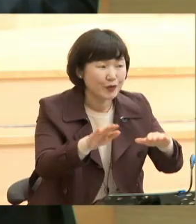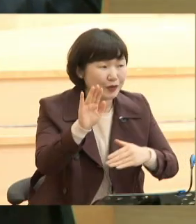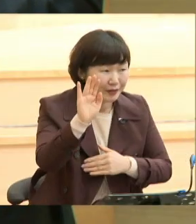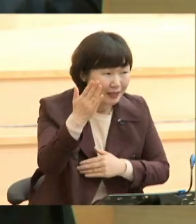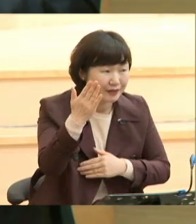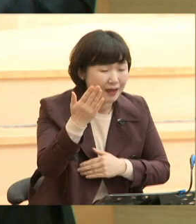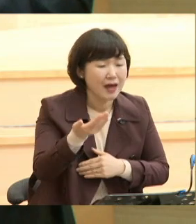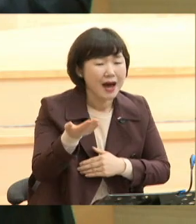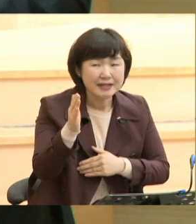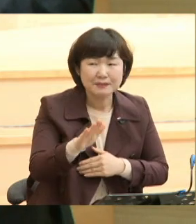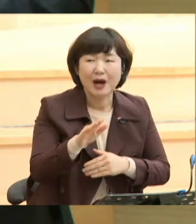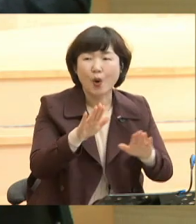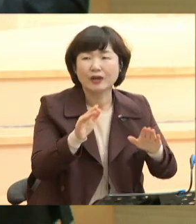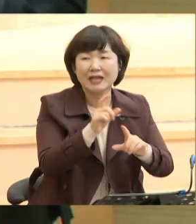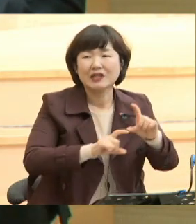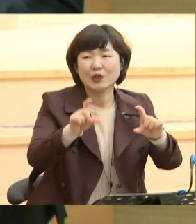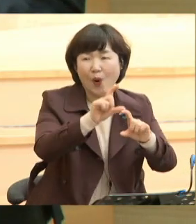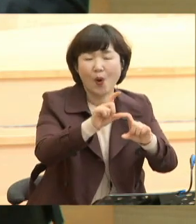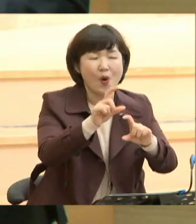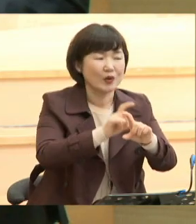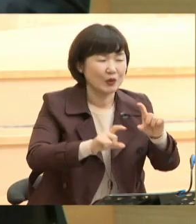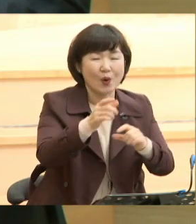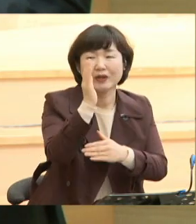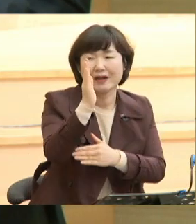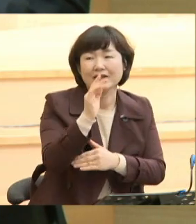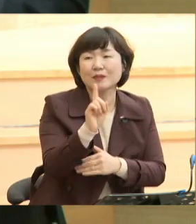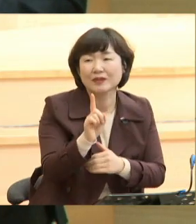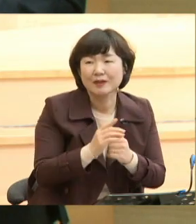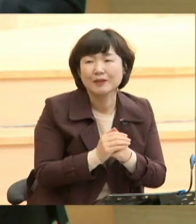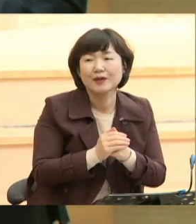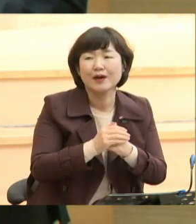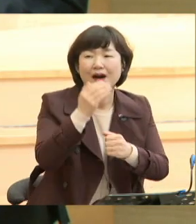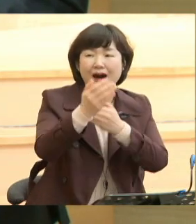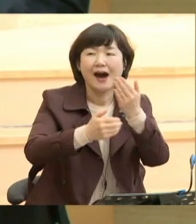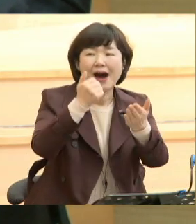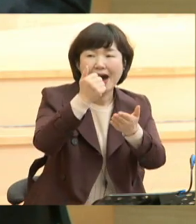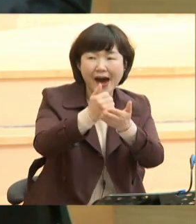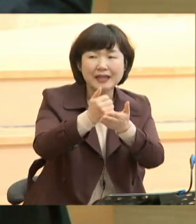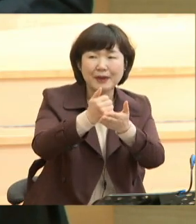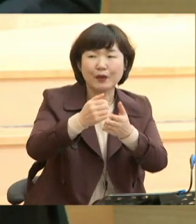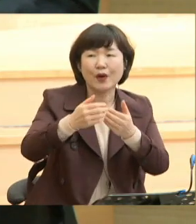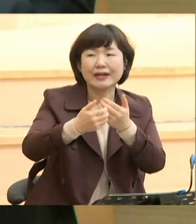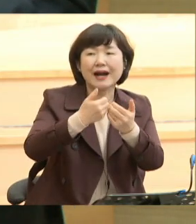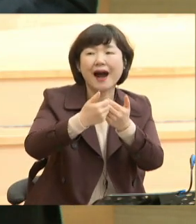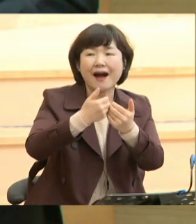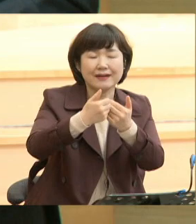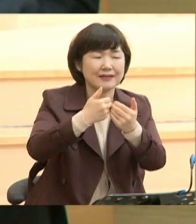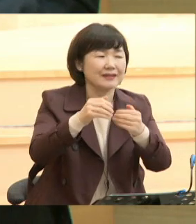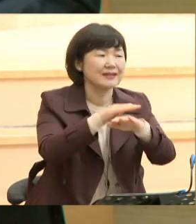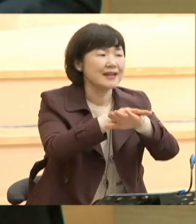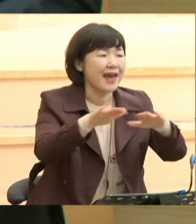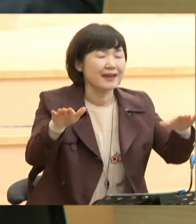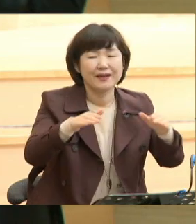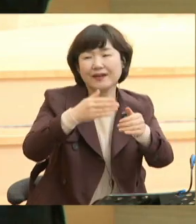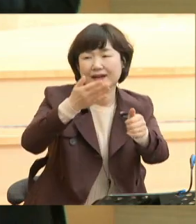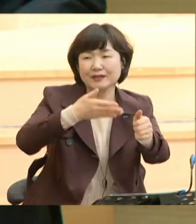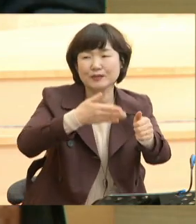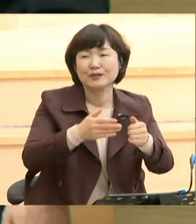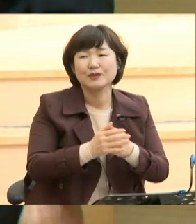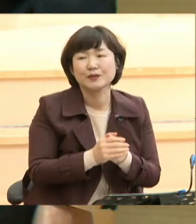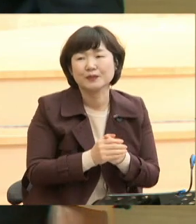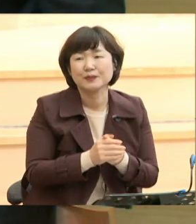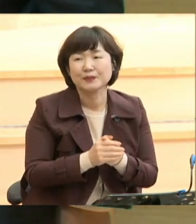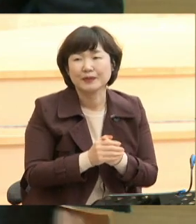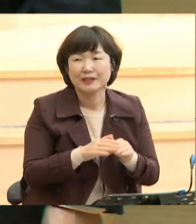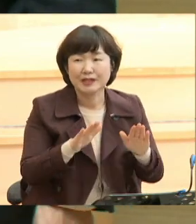얘기해요 따라 14 하나님과의 갈등을 넌 잉어의 것중 하나님과의 갈등을 하나님과의 갈등을 해결하라 해결하러 4절을